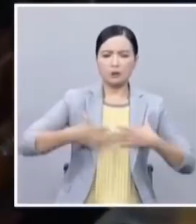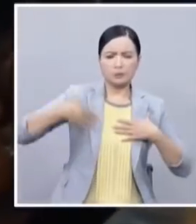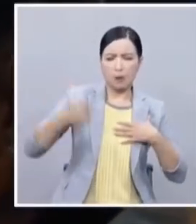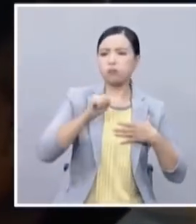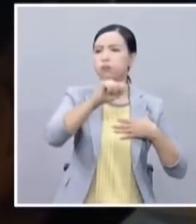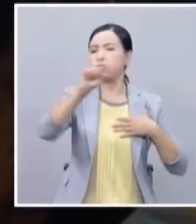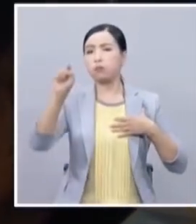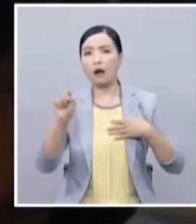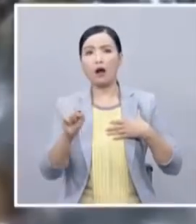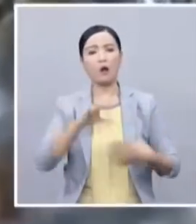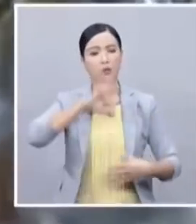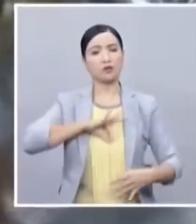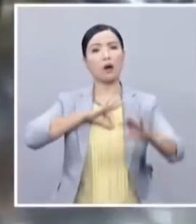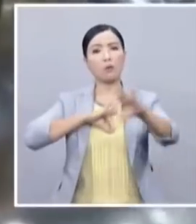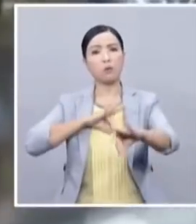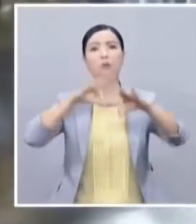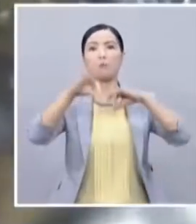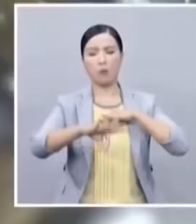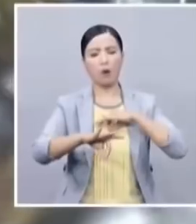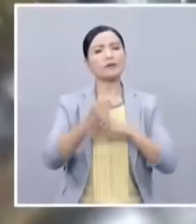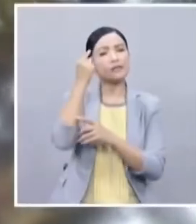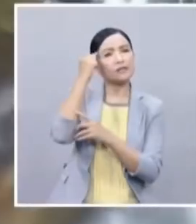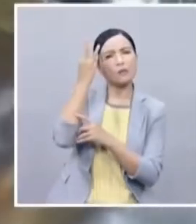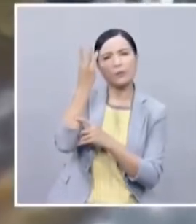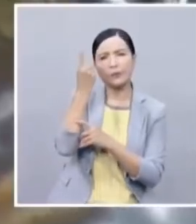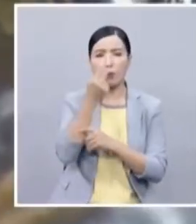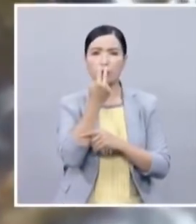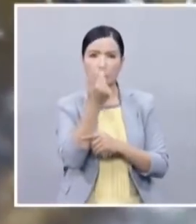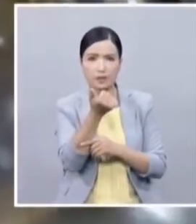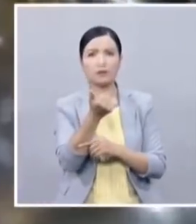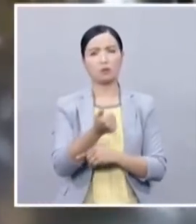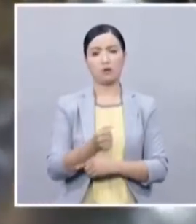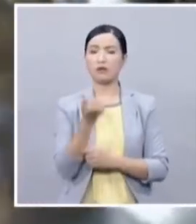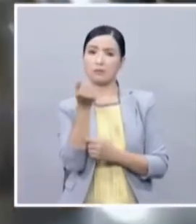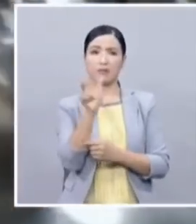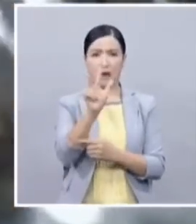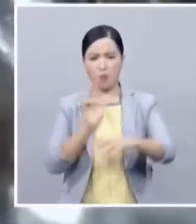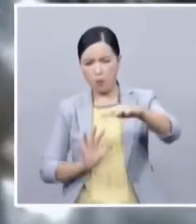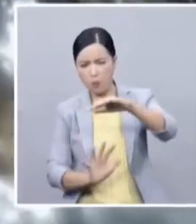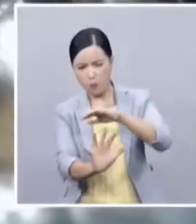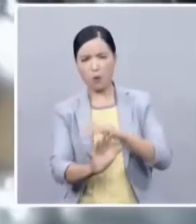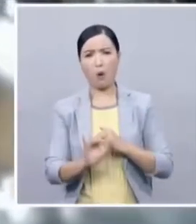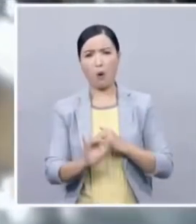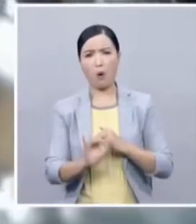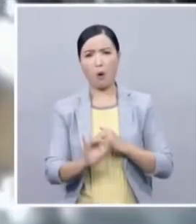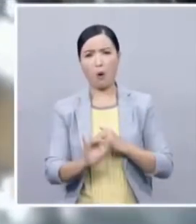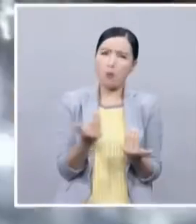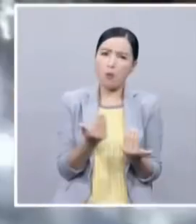ราทุกคนเอาใจเขามาใส่ใจเราแล้วก็ลองตรึกตรองให้ดีว่าถ้า13ชีวิตในถ้ำนั้นคือลูกหลานญาติพี่น้